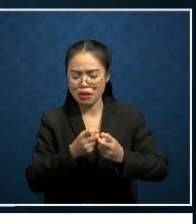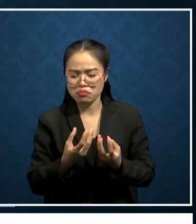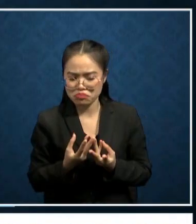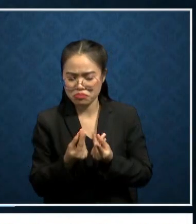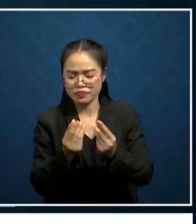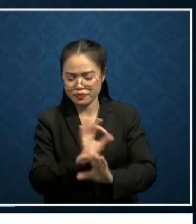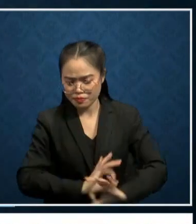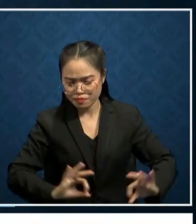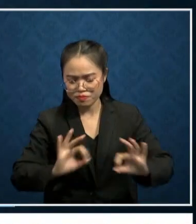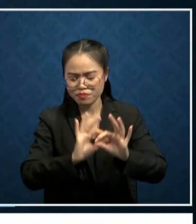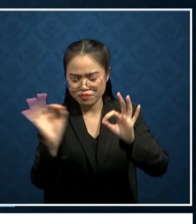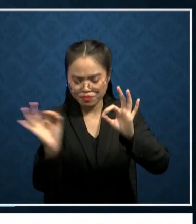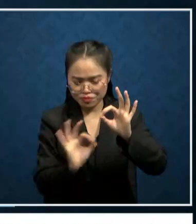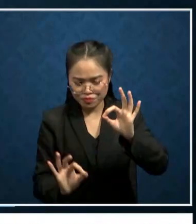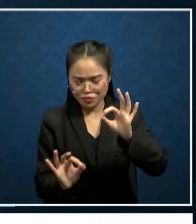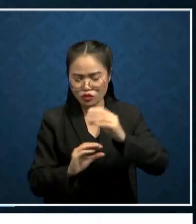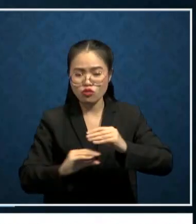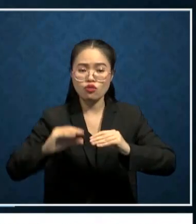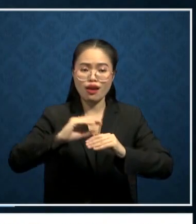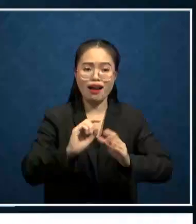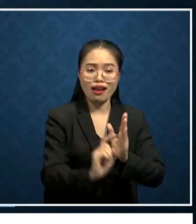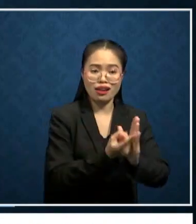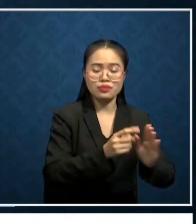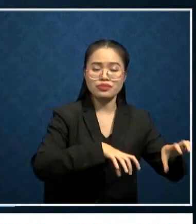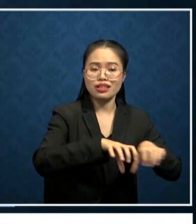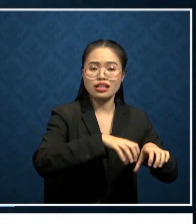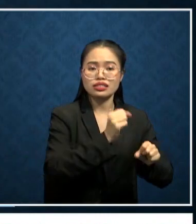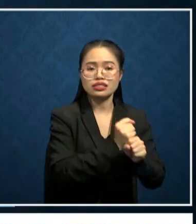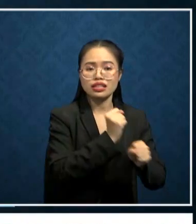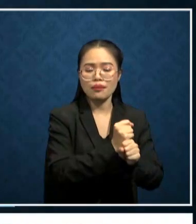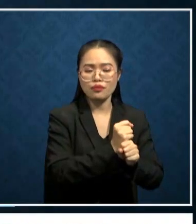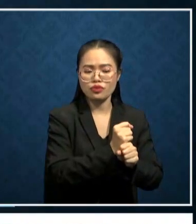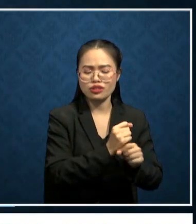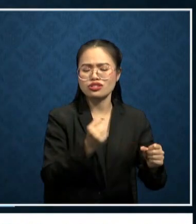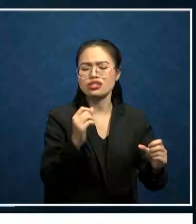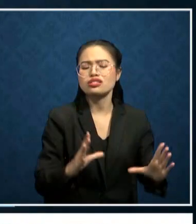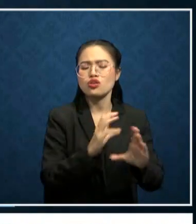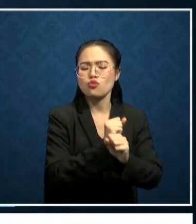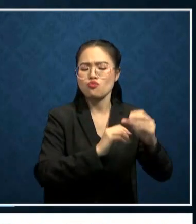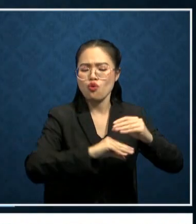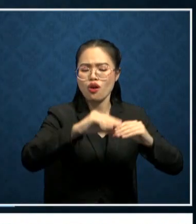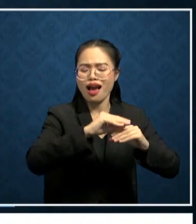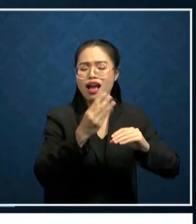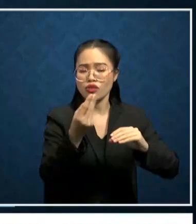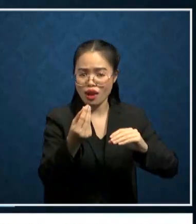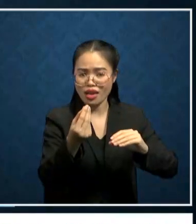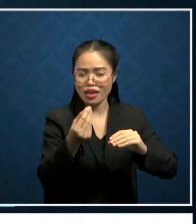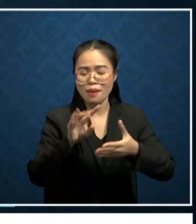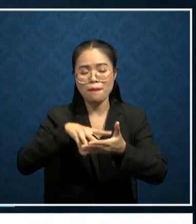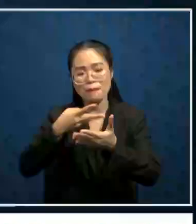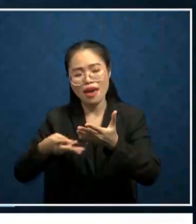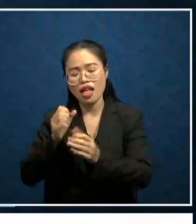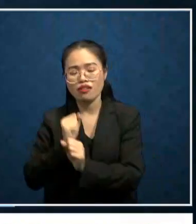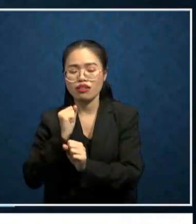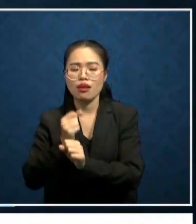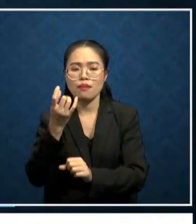สำคัญของโครงการ ercตั้งแต่เริ่มดำเนินการว่ามีจำนวนทั้งหมดกี่โครงการมีเกี่ยวข้องกับแผนใด